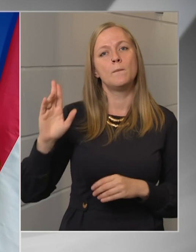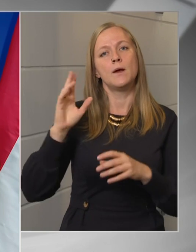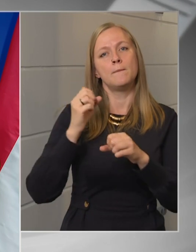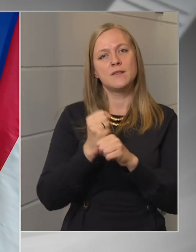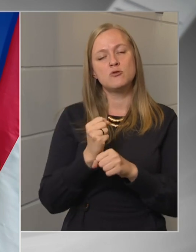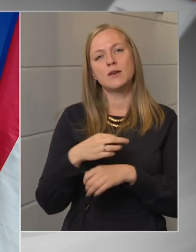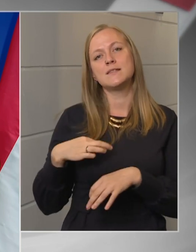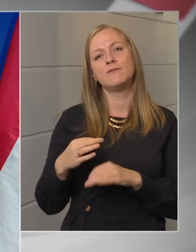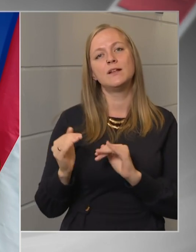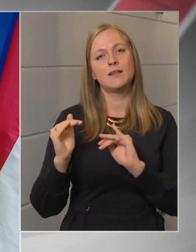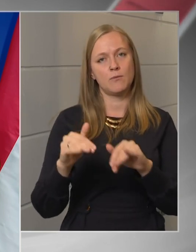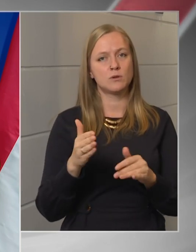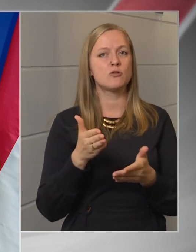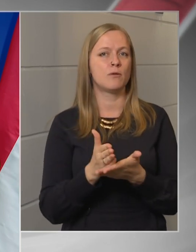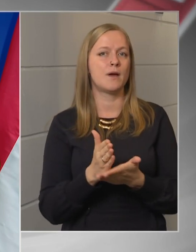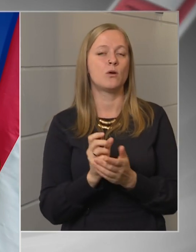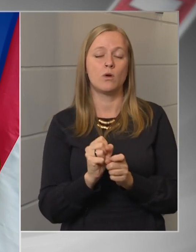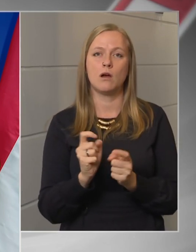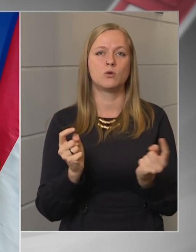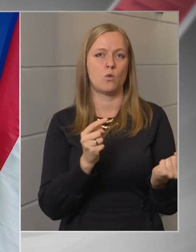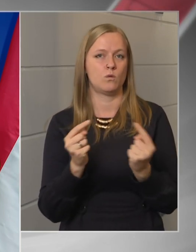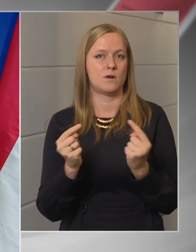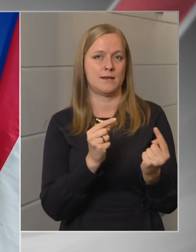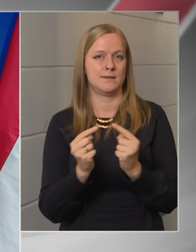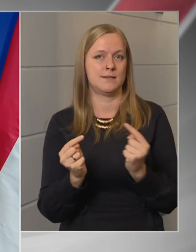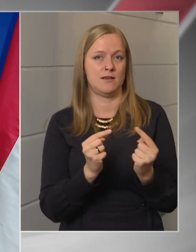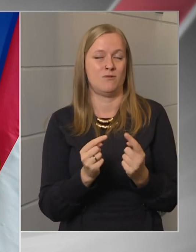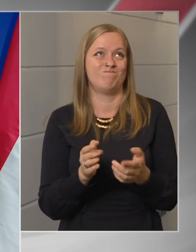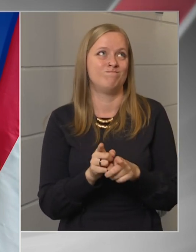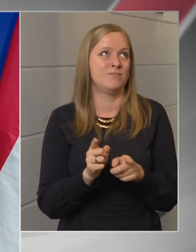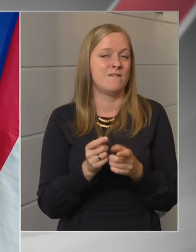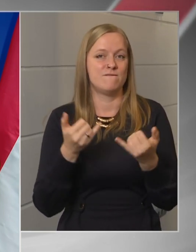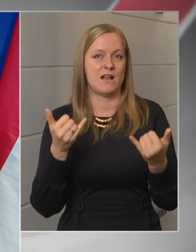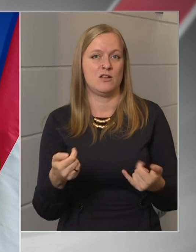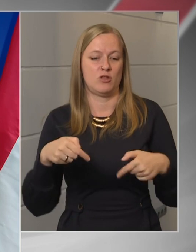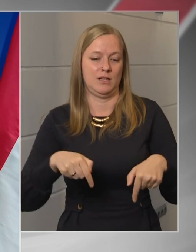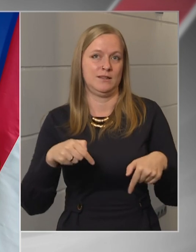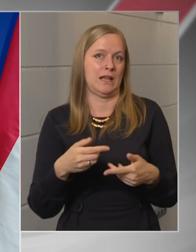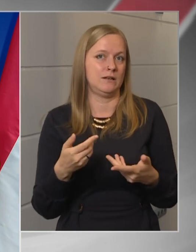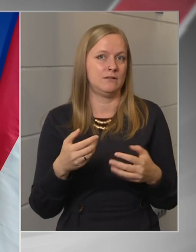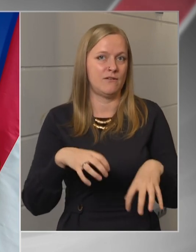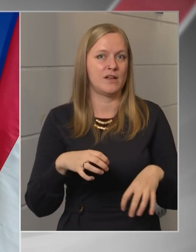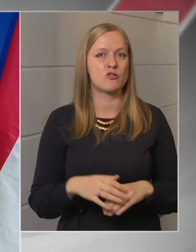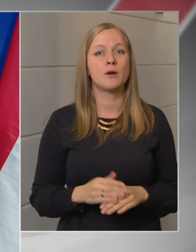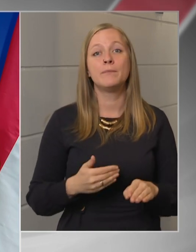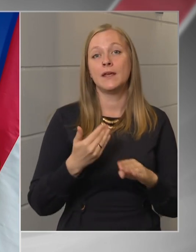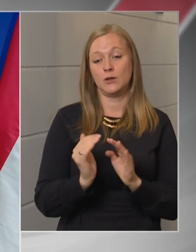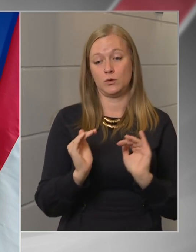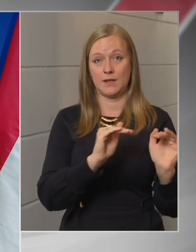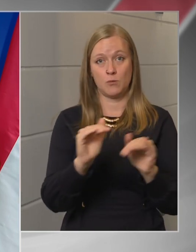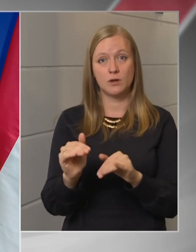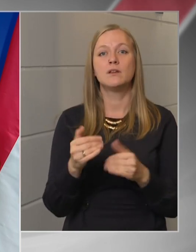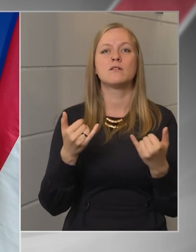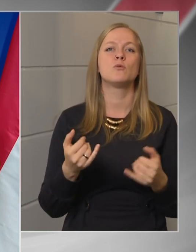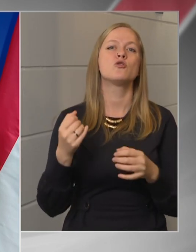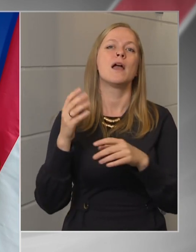civil támogatása az ma már olyan konkurenciát jelent nekik, hogy szinte fölösleges az itteni tevékenységük. Tehát akiket eddig ők támogattak, az volt az